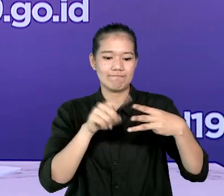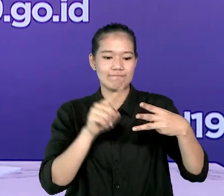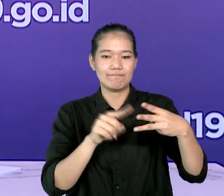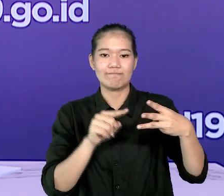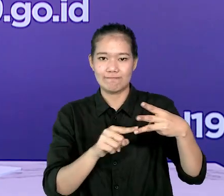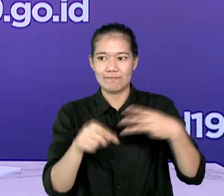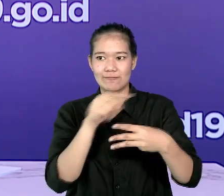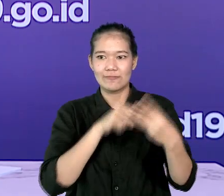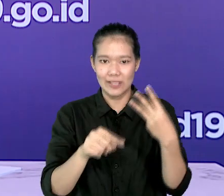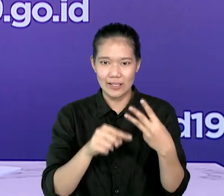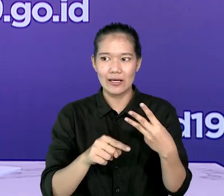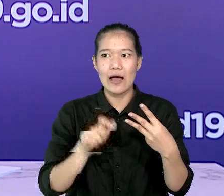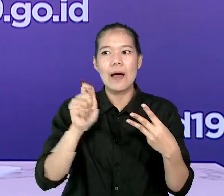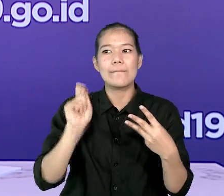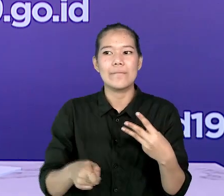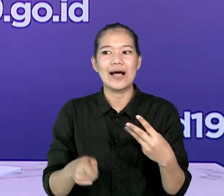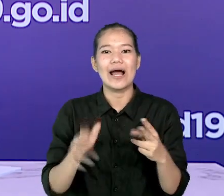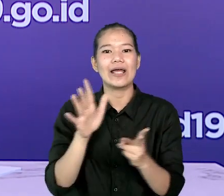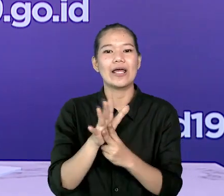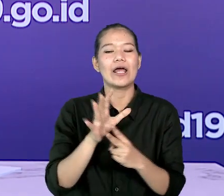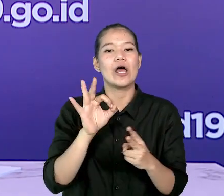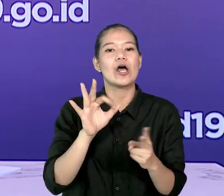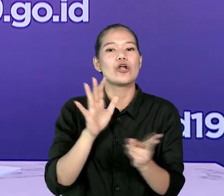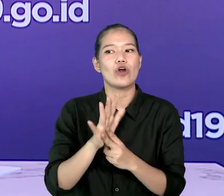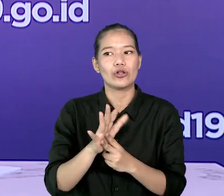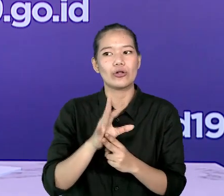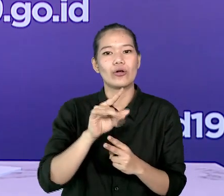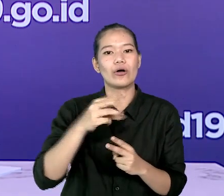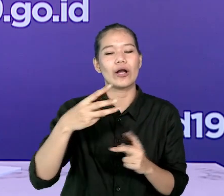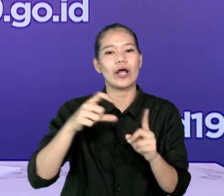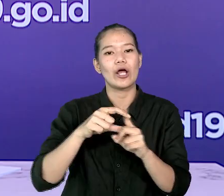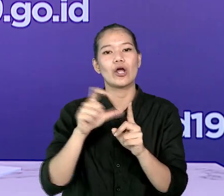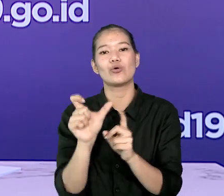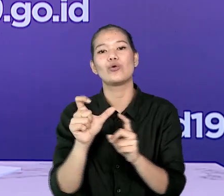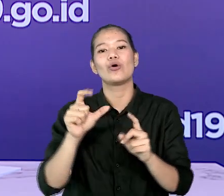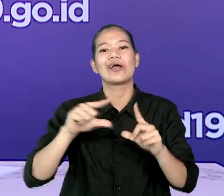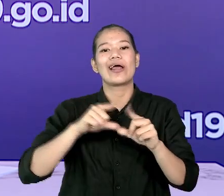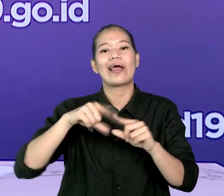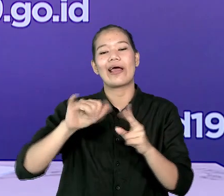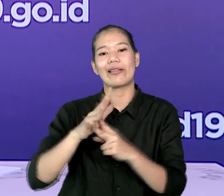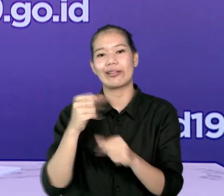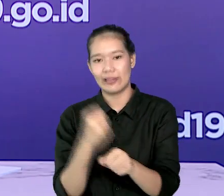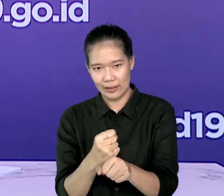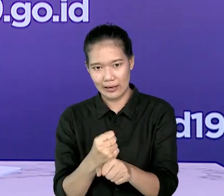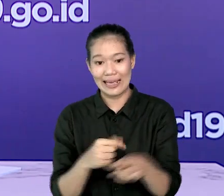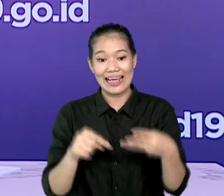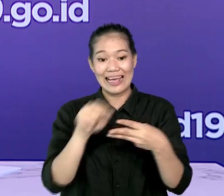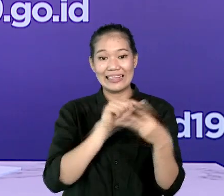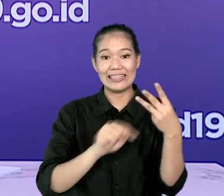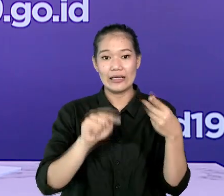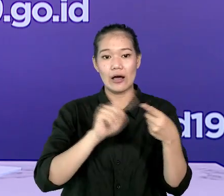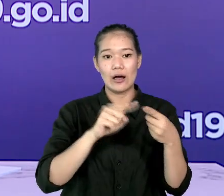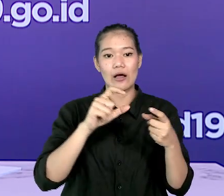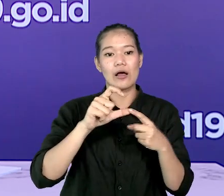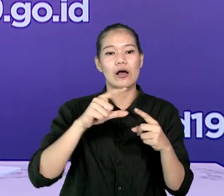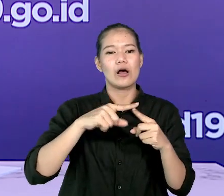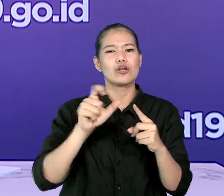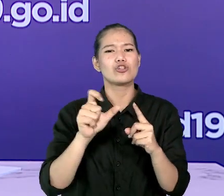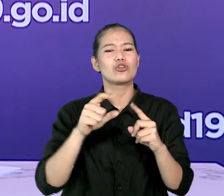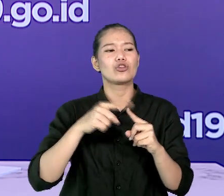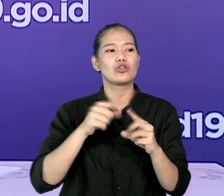yang menggunakan platform non-replicating viral vector. Ketiga vaksin tersebut adalah Sputnik